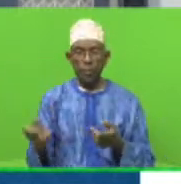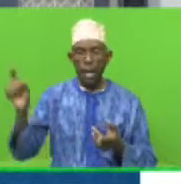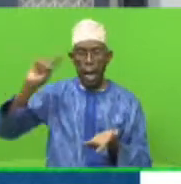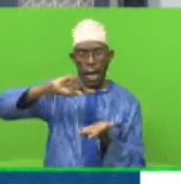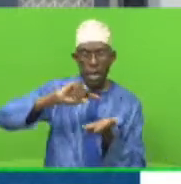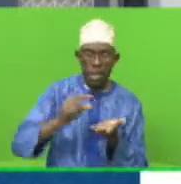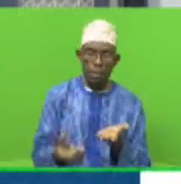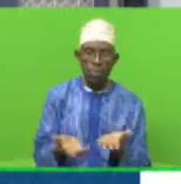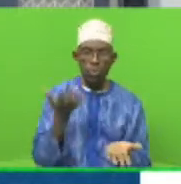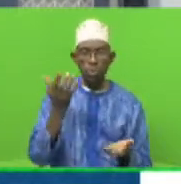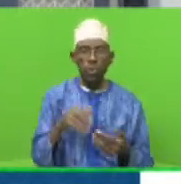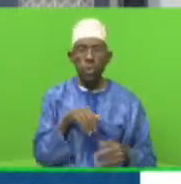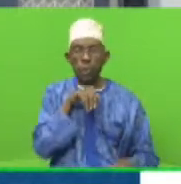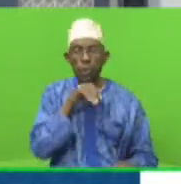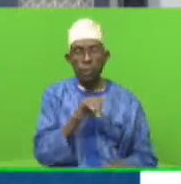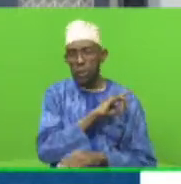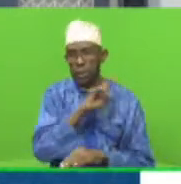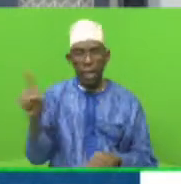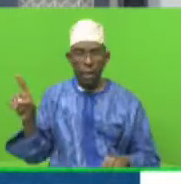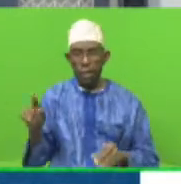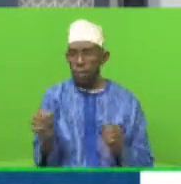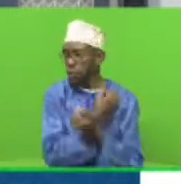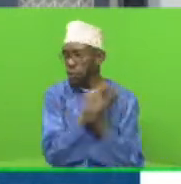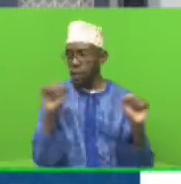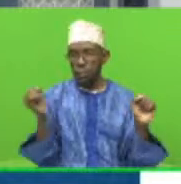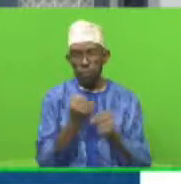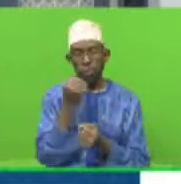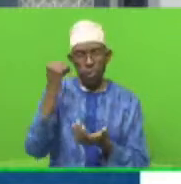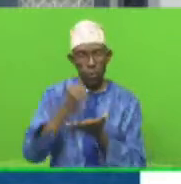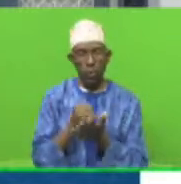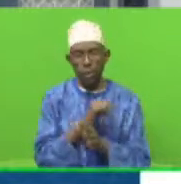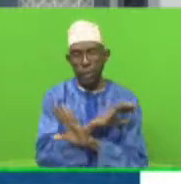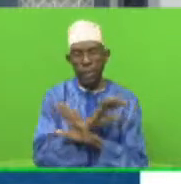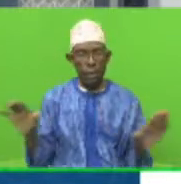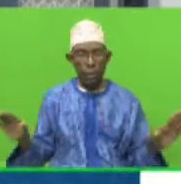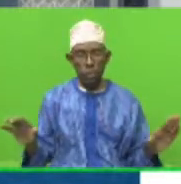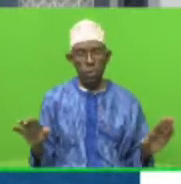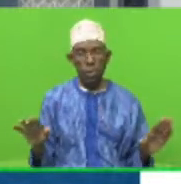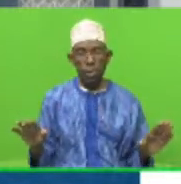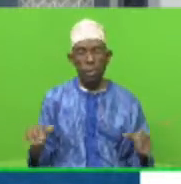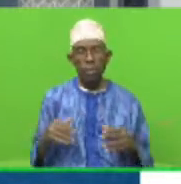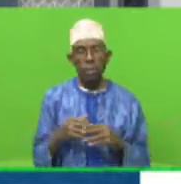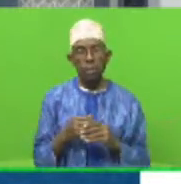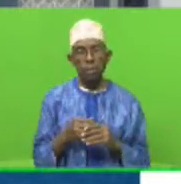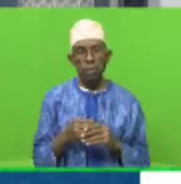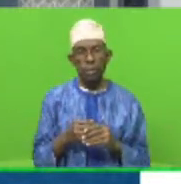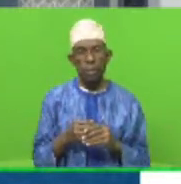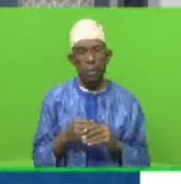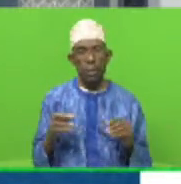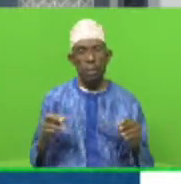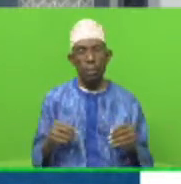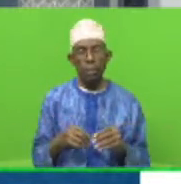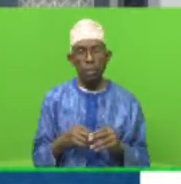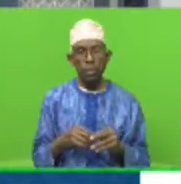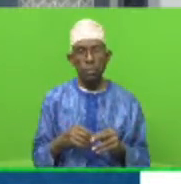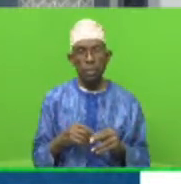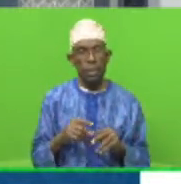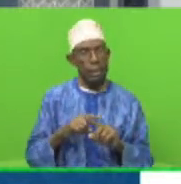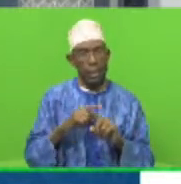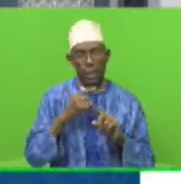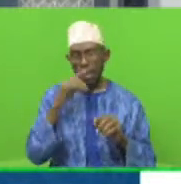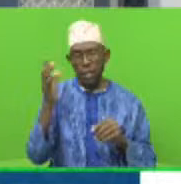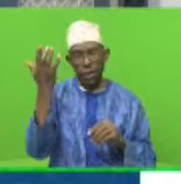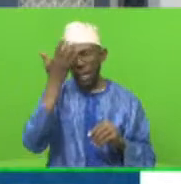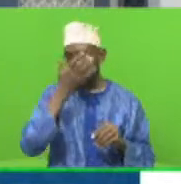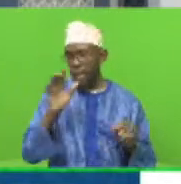increase the meaning. So when the Prophet ﷺ tells him, lasta'ata, he would have said, lasta'ata. That is the original word. But he tells